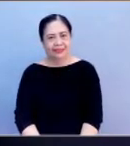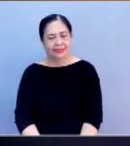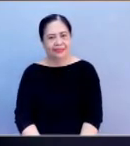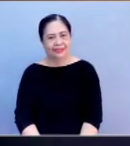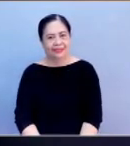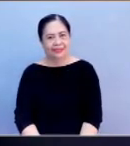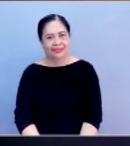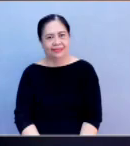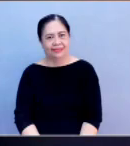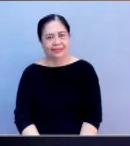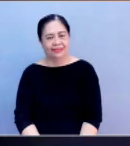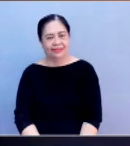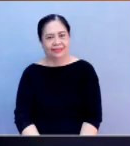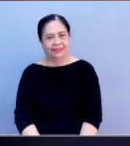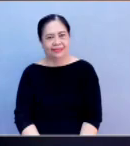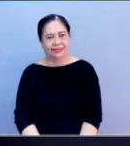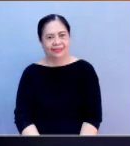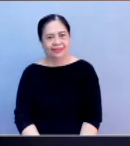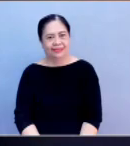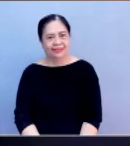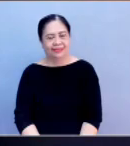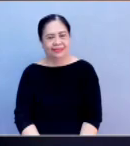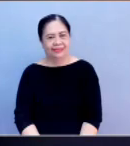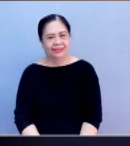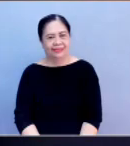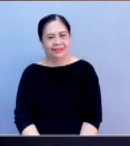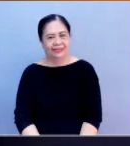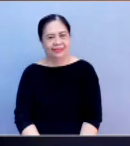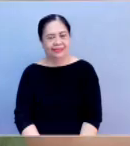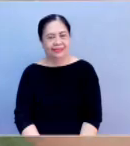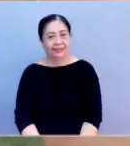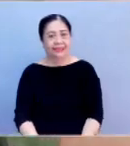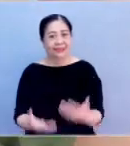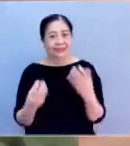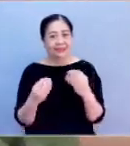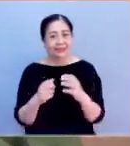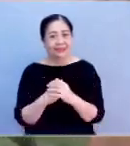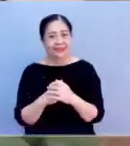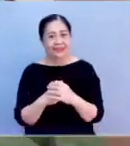gawin natin. Lang. Okay, ako din, ako din. Gawin na natin para umabot ang 6Ks.